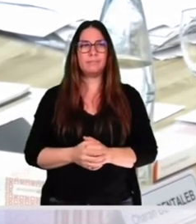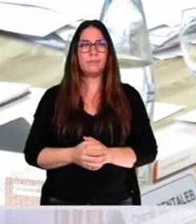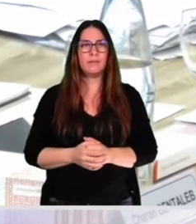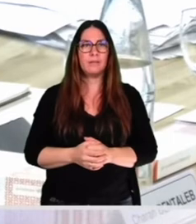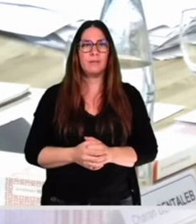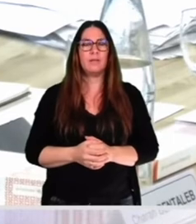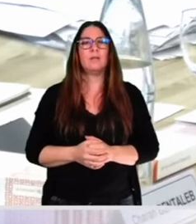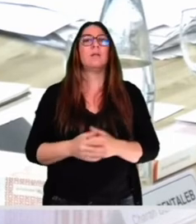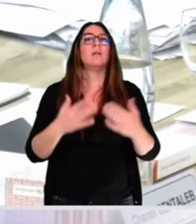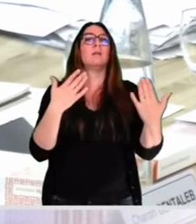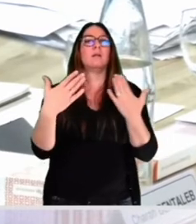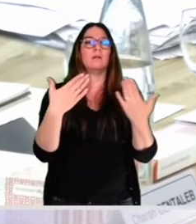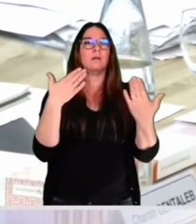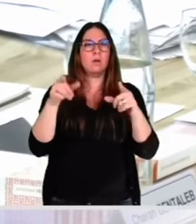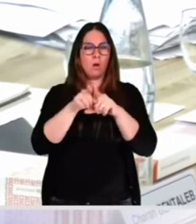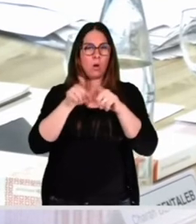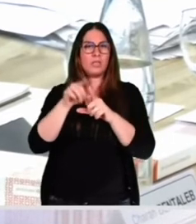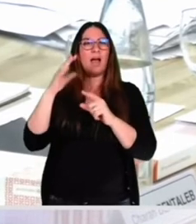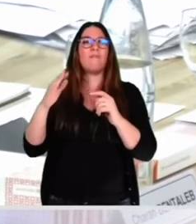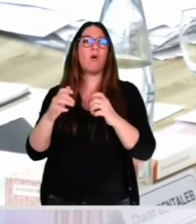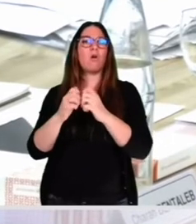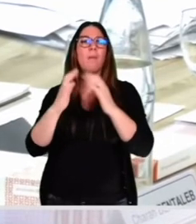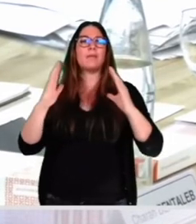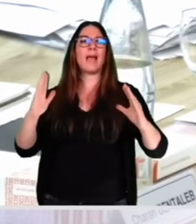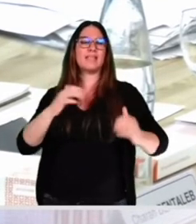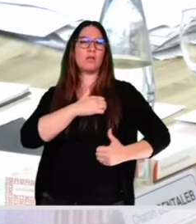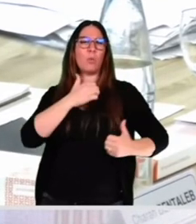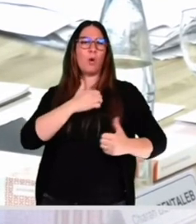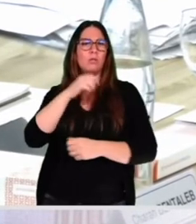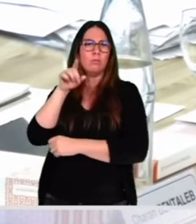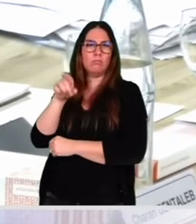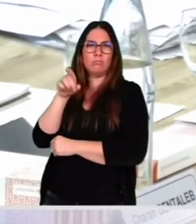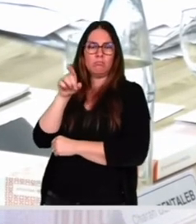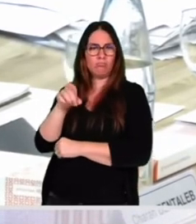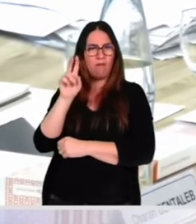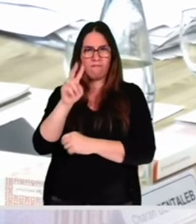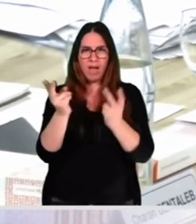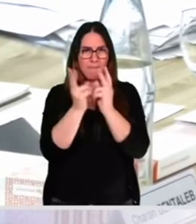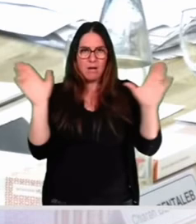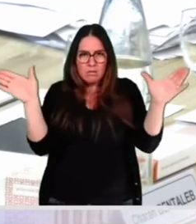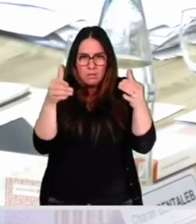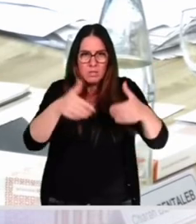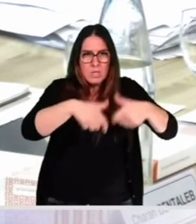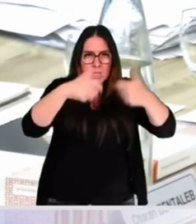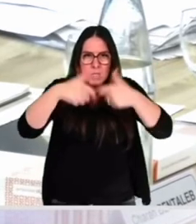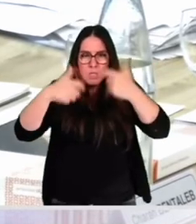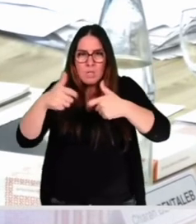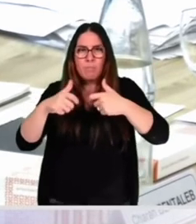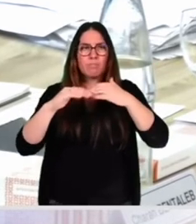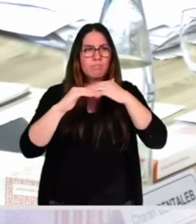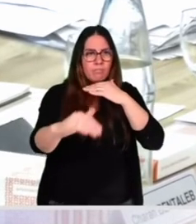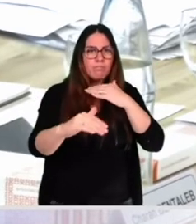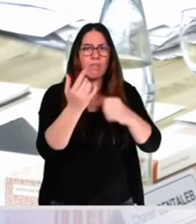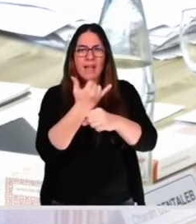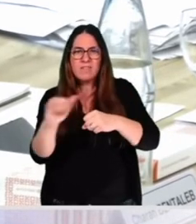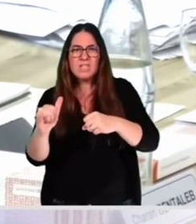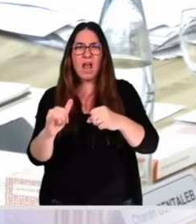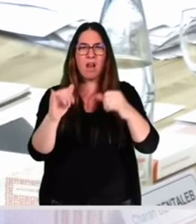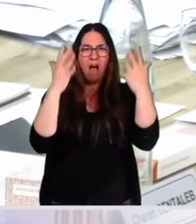ferai également un parallèle avec la caserne de Bonne. C'est un parc replié, îlot dense, rez-de-chaussée peu actif, centralisé